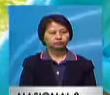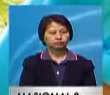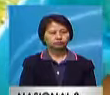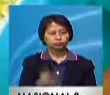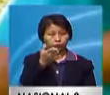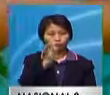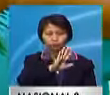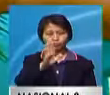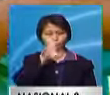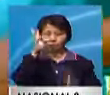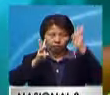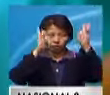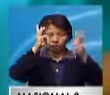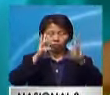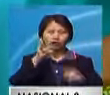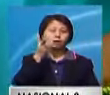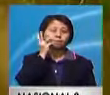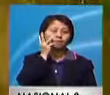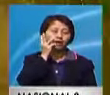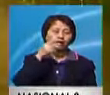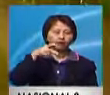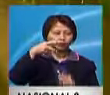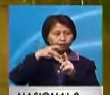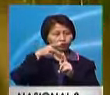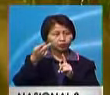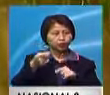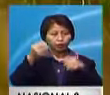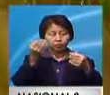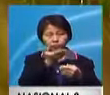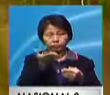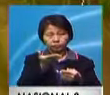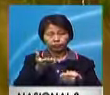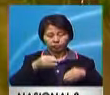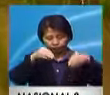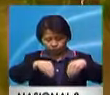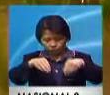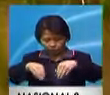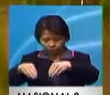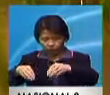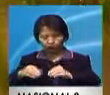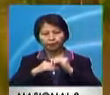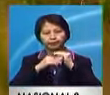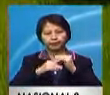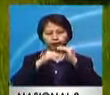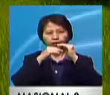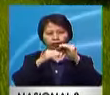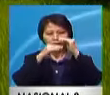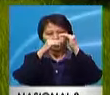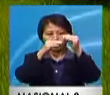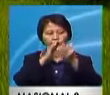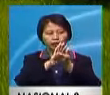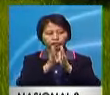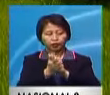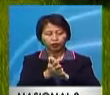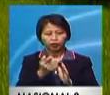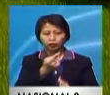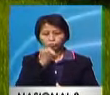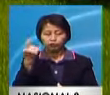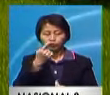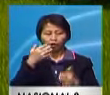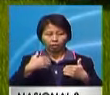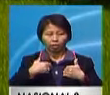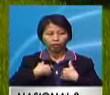Anda jangan risau, padi di sini ditanam secara berperingkat bagi memastikan tanaman tersebut sentiasa